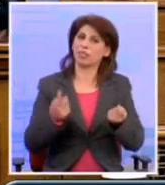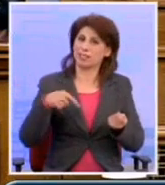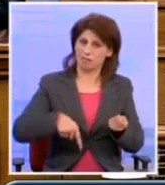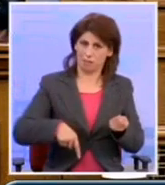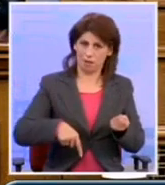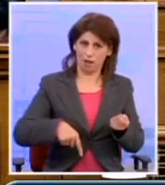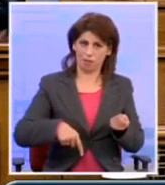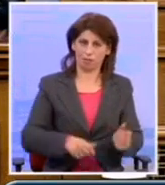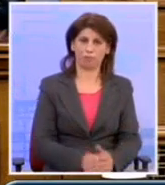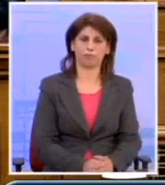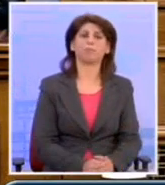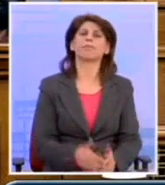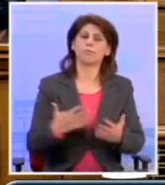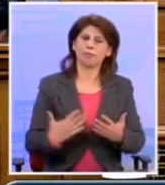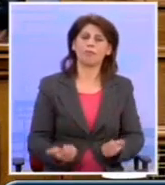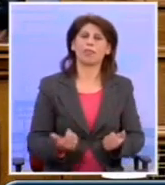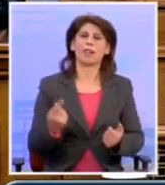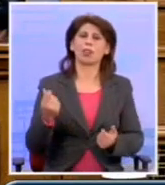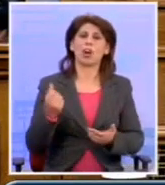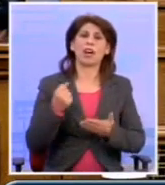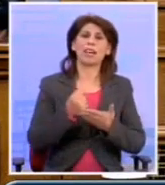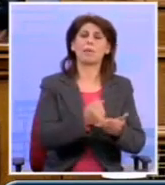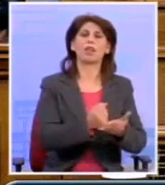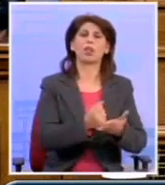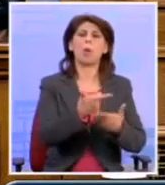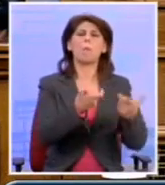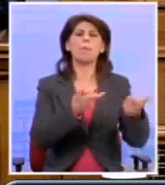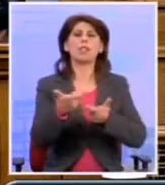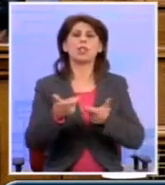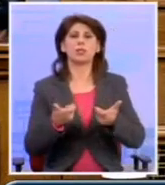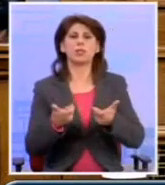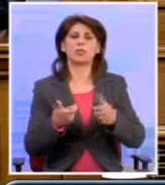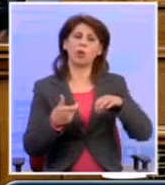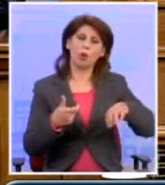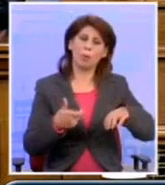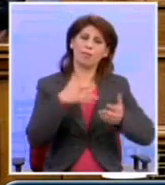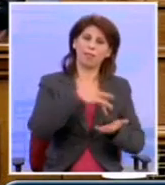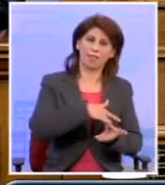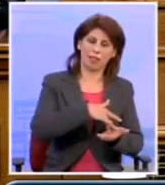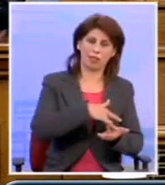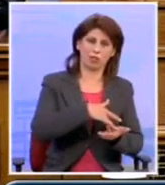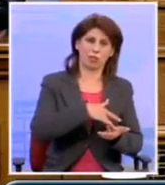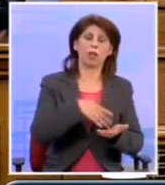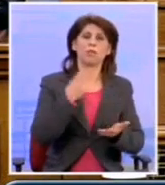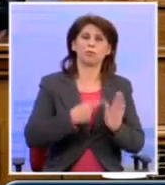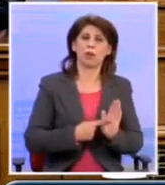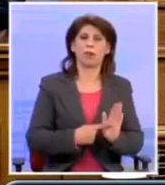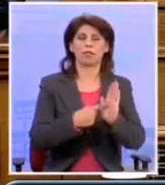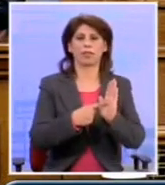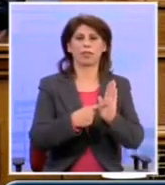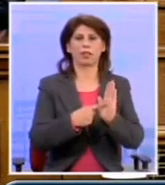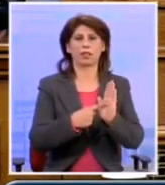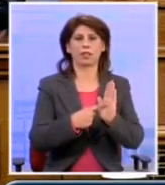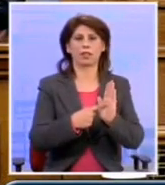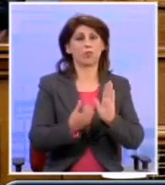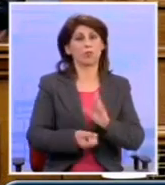σήμερα έχει και αυτή την χρηματοπιστωτική πτυχή και πυρήνα που